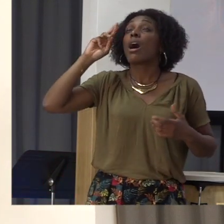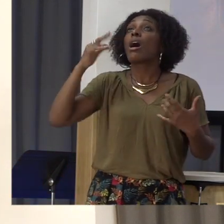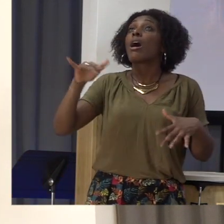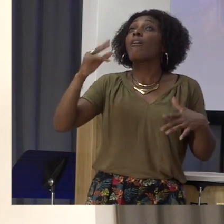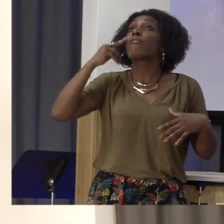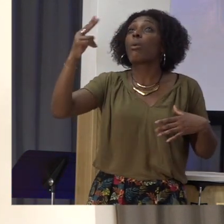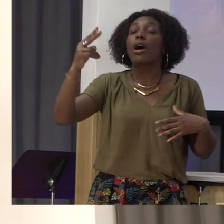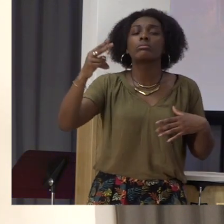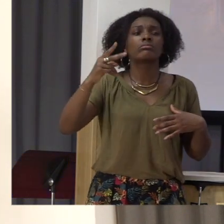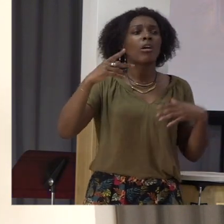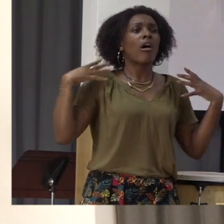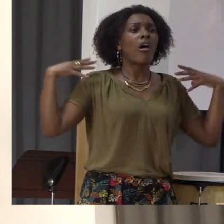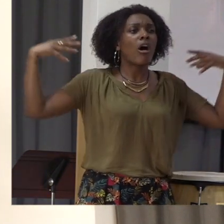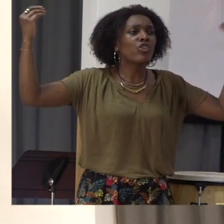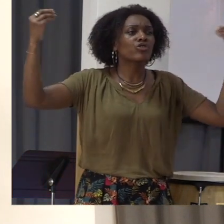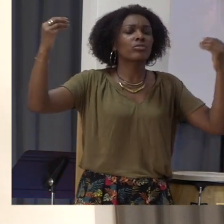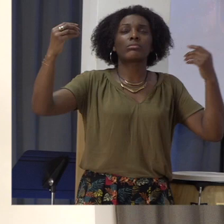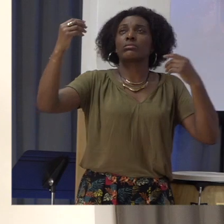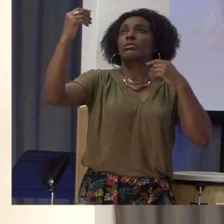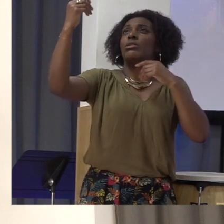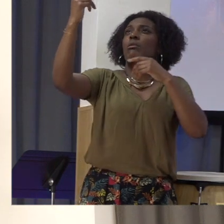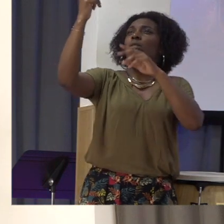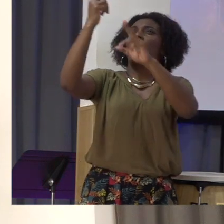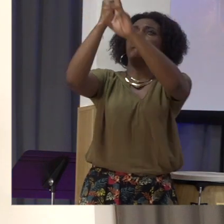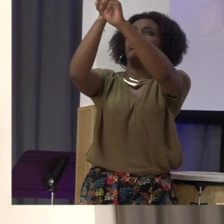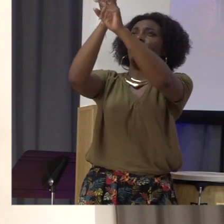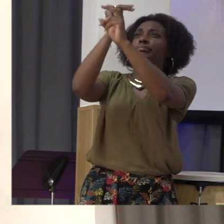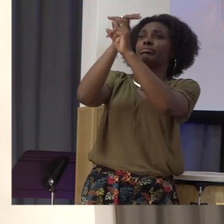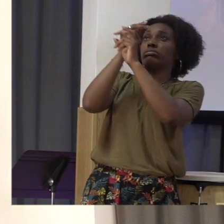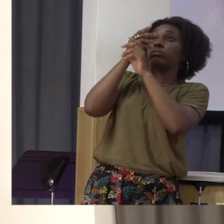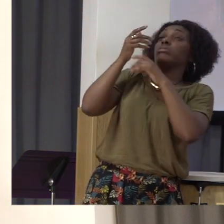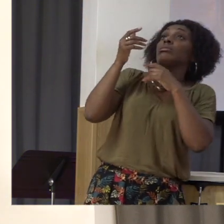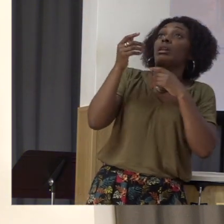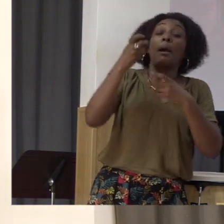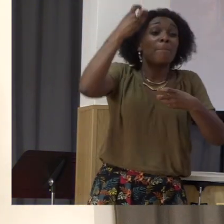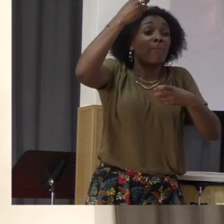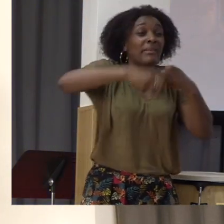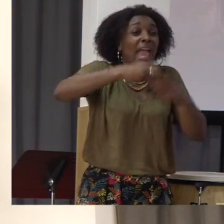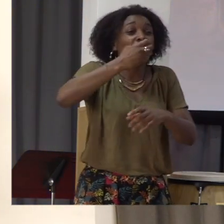vola vers moi, tenant à la main une pierre ardente qu'il avait